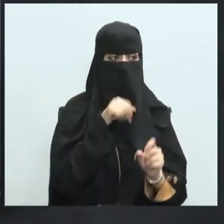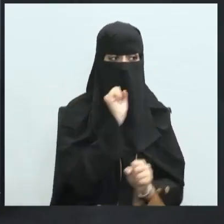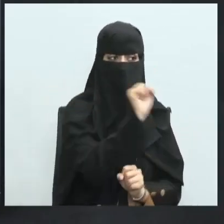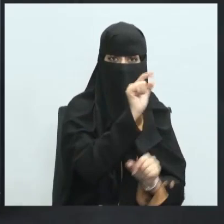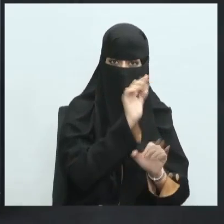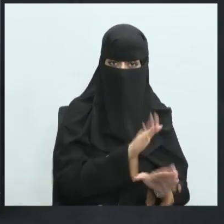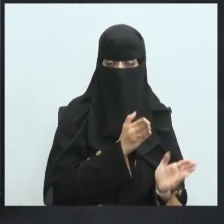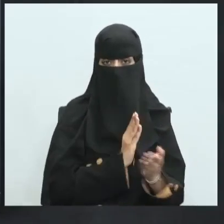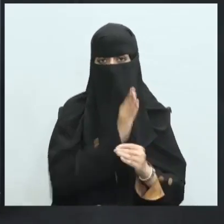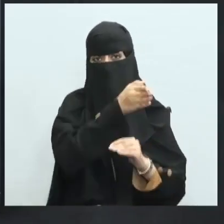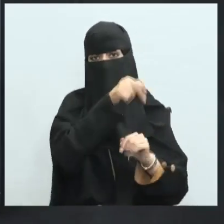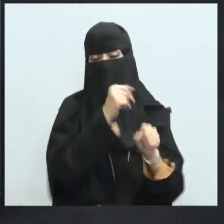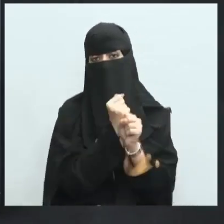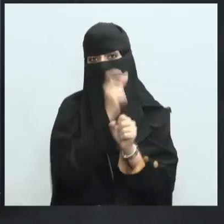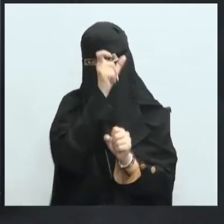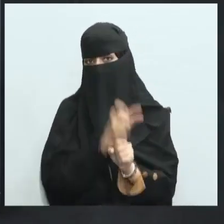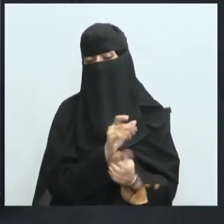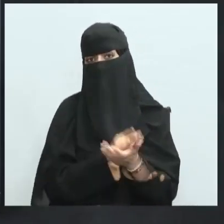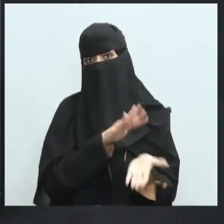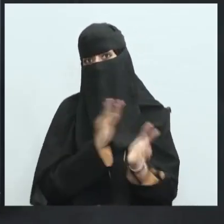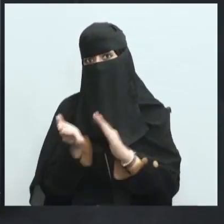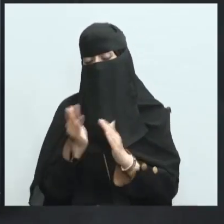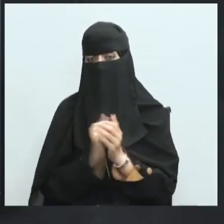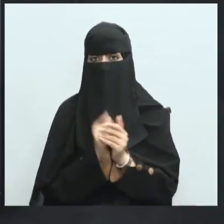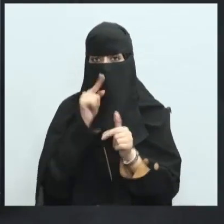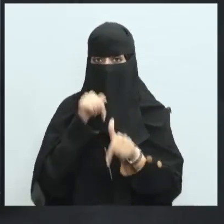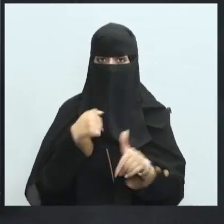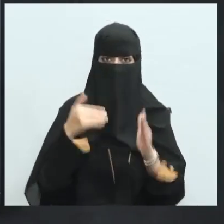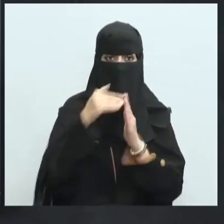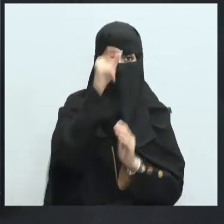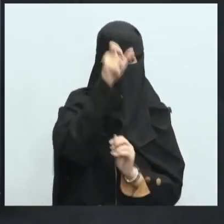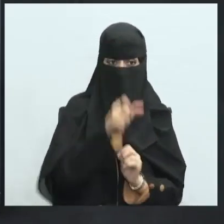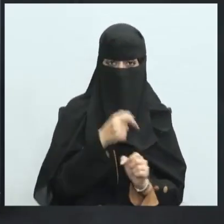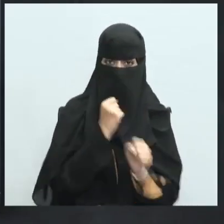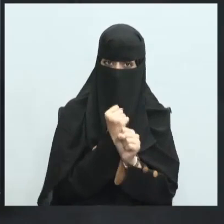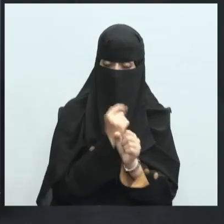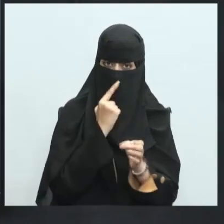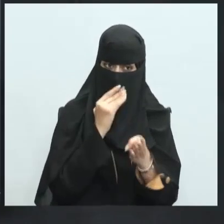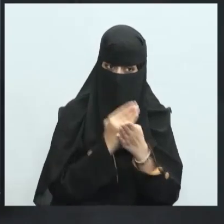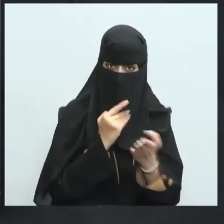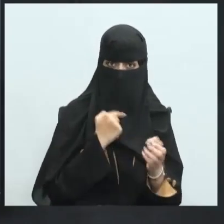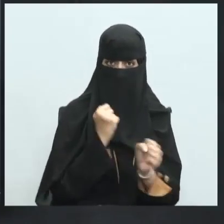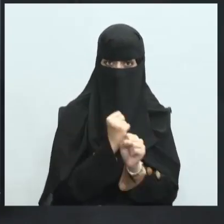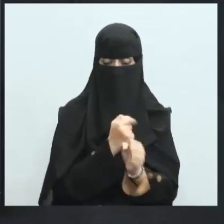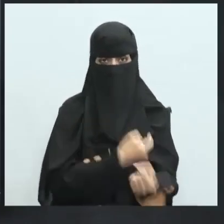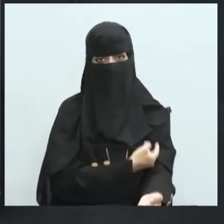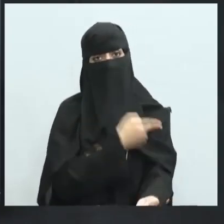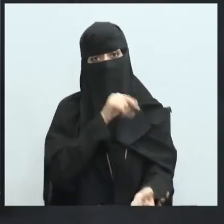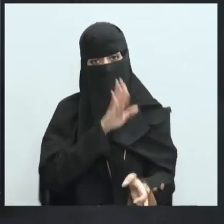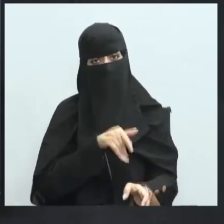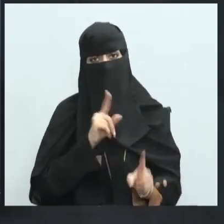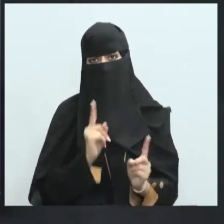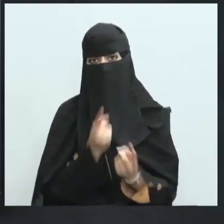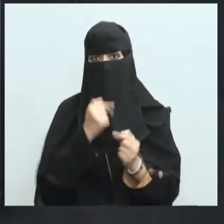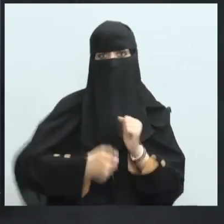الصحي الذي سيعمل به الشخص حتى يكون الشخص المزاوي لتلك المهنه الصحيه يمارس مهنته